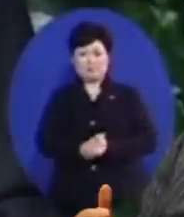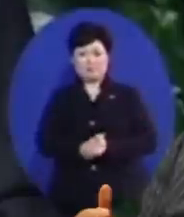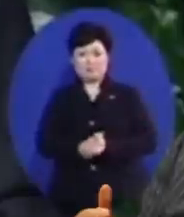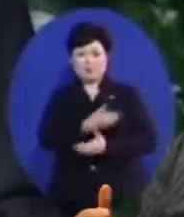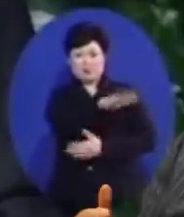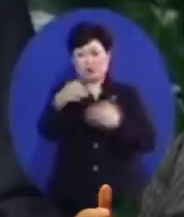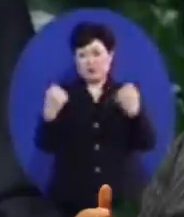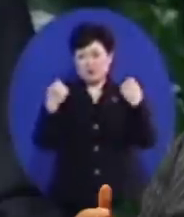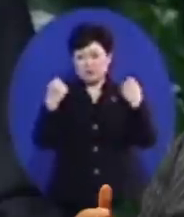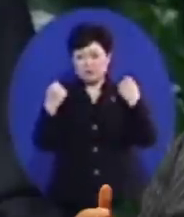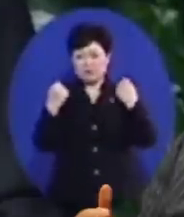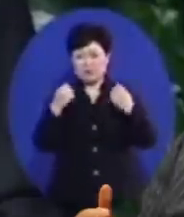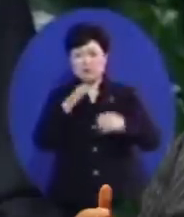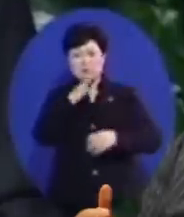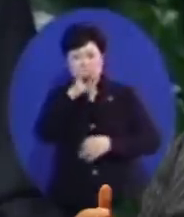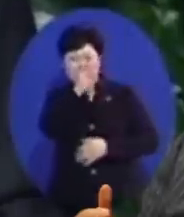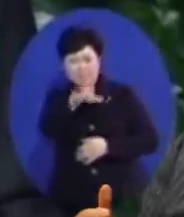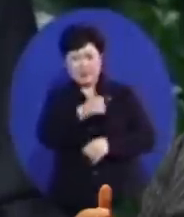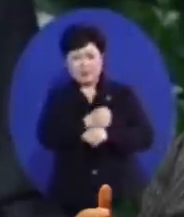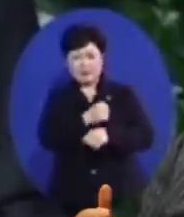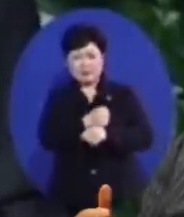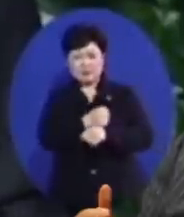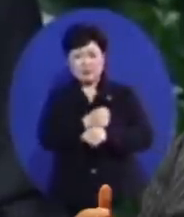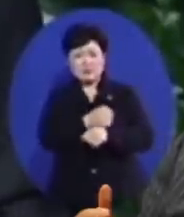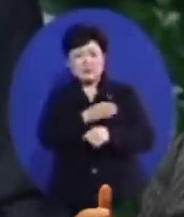우리의 힘으로는 도저히 될 수 없는 G20